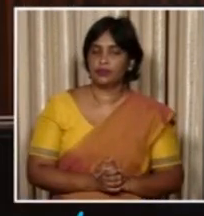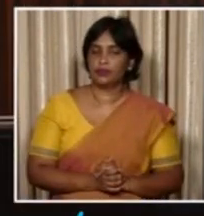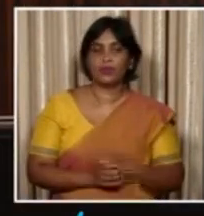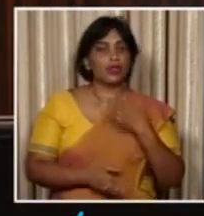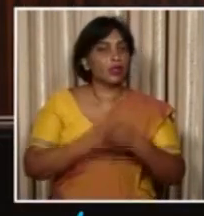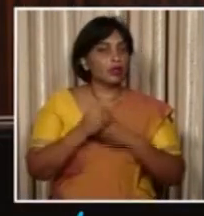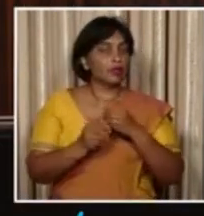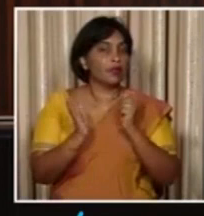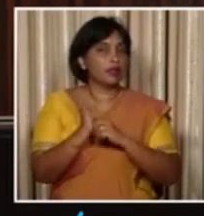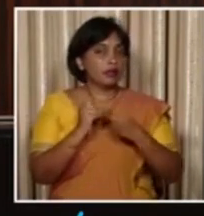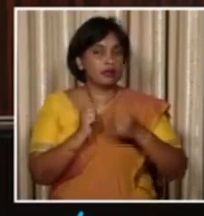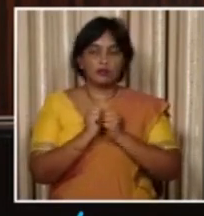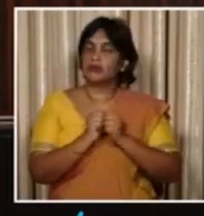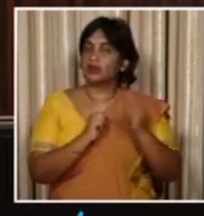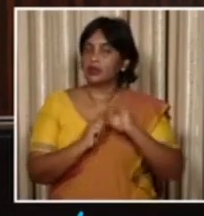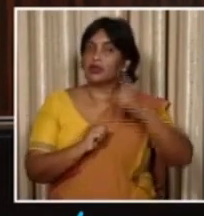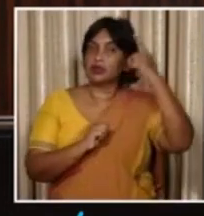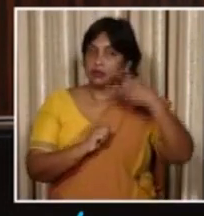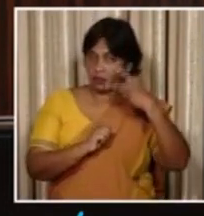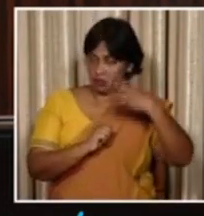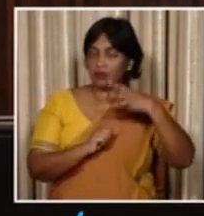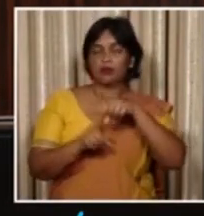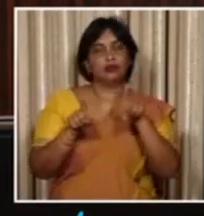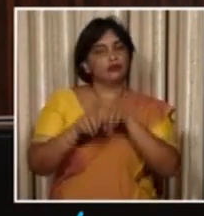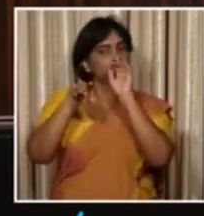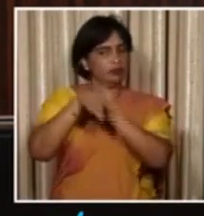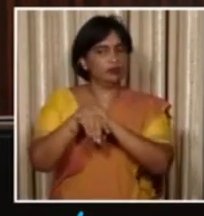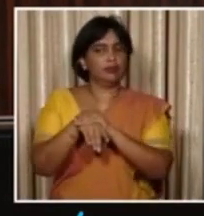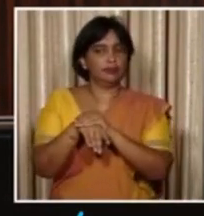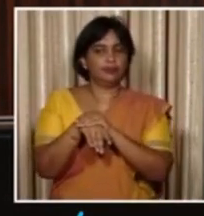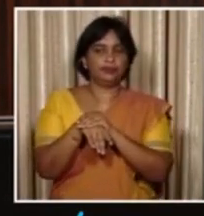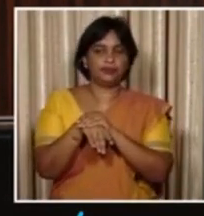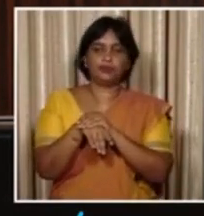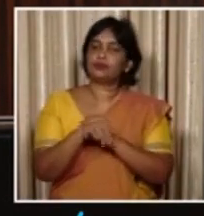වාණිජ ණය ප්‍රතිව්‍යගත කිරීම තෙවන අංශය වශයෙන් හඳුනාගත්තා.